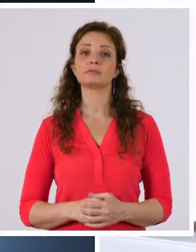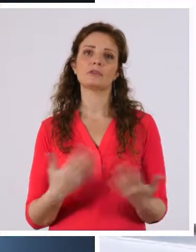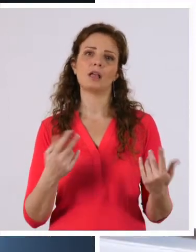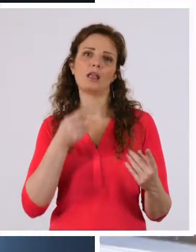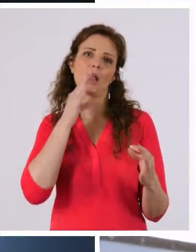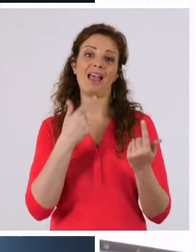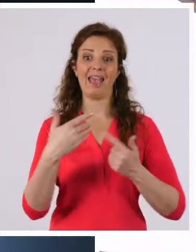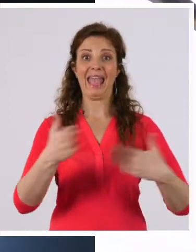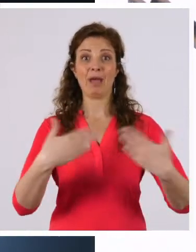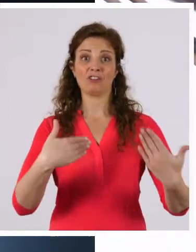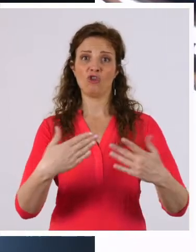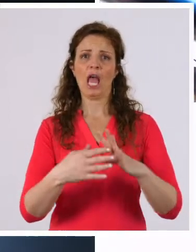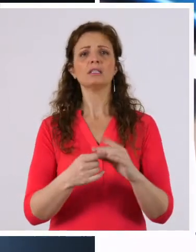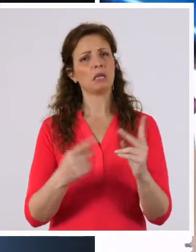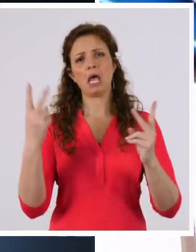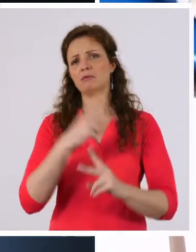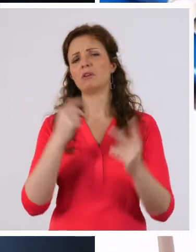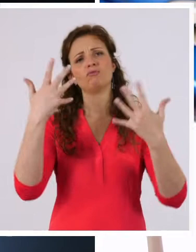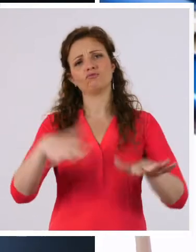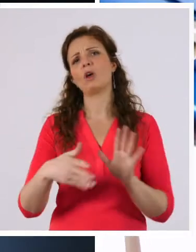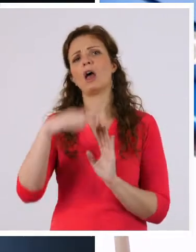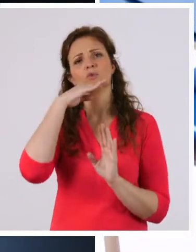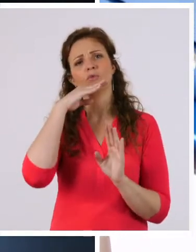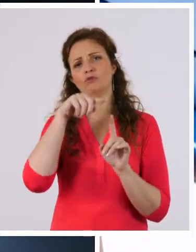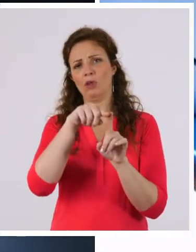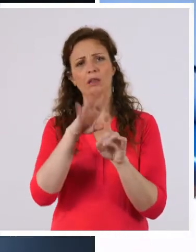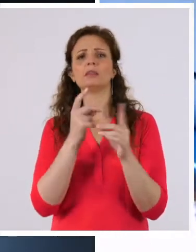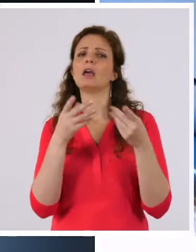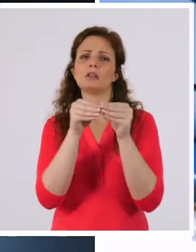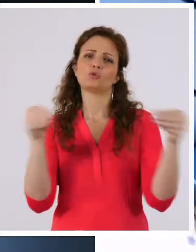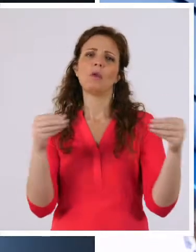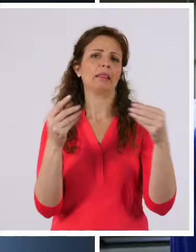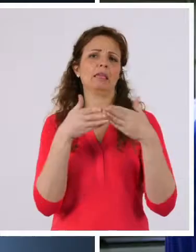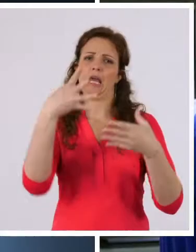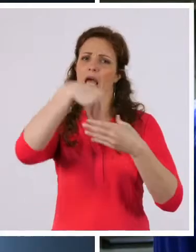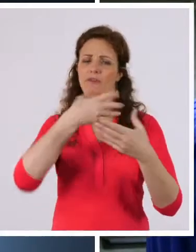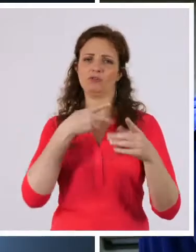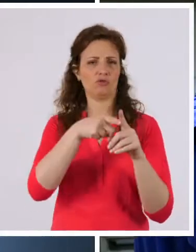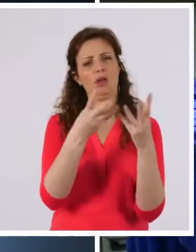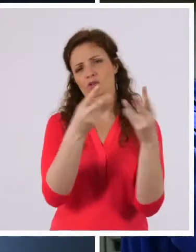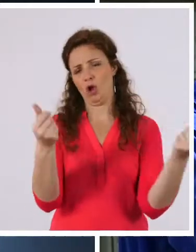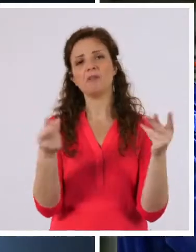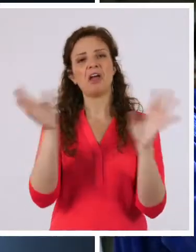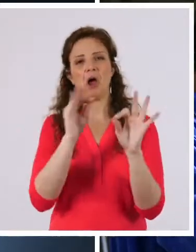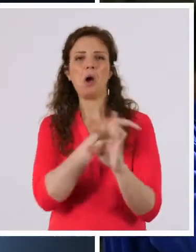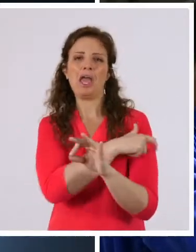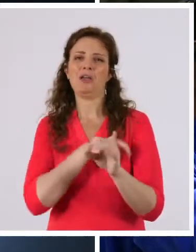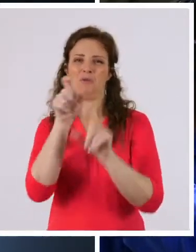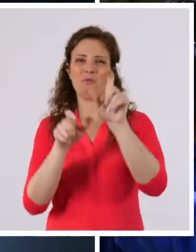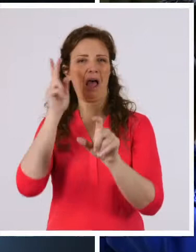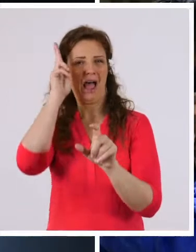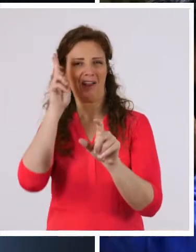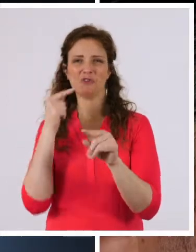Molte emergenze possono essere risolte con i mezzi di bordo o dal solo equipaggio. L'emergenza che vi può vedere